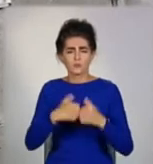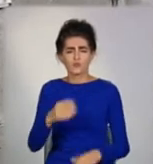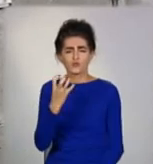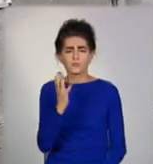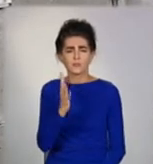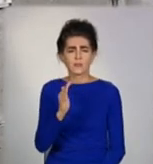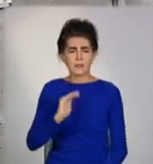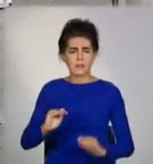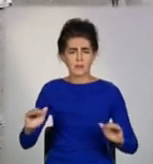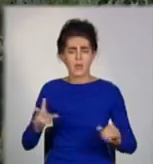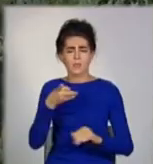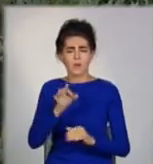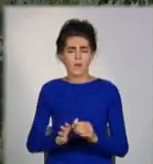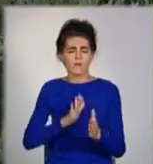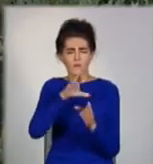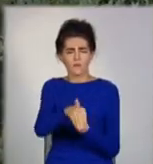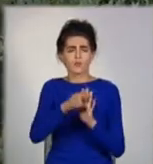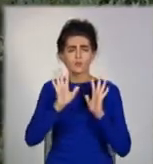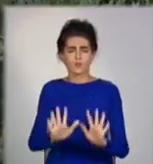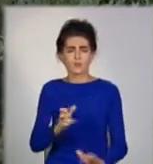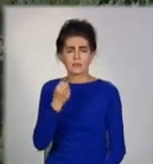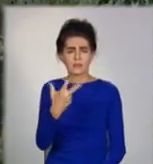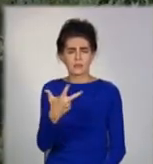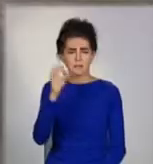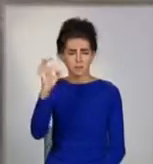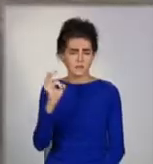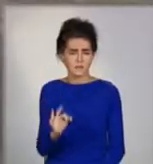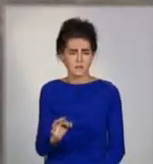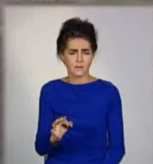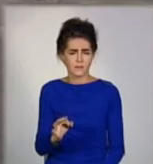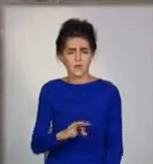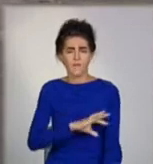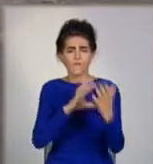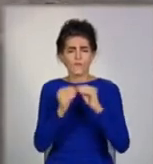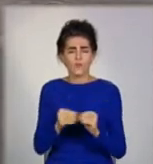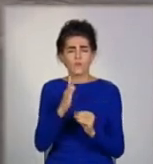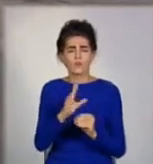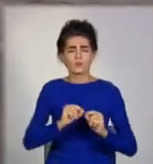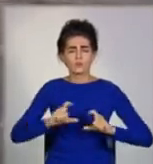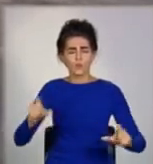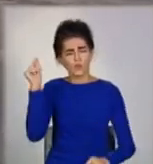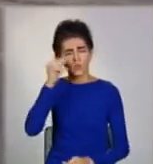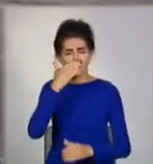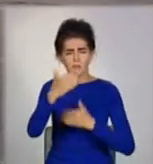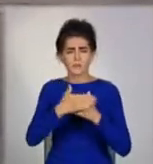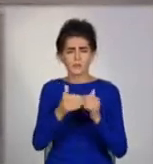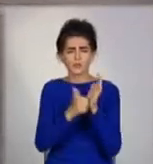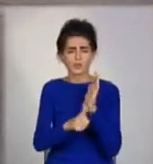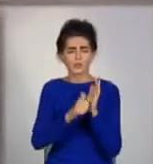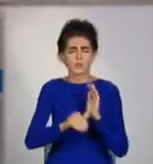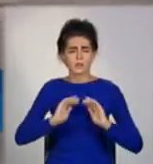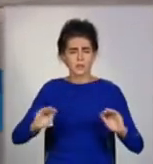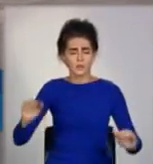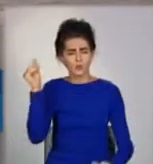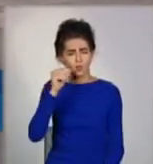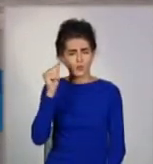450 дітей, а завантажена – лише на 13%. Загалом в цій школі навчаються близько 60 учнів.